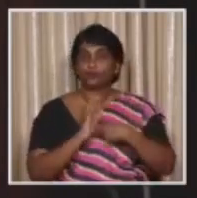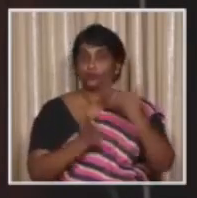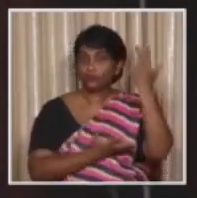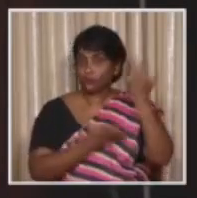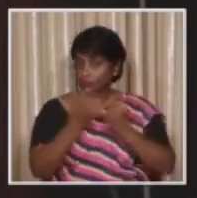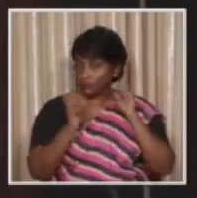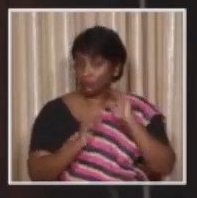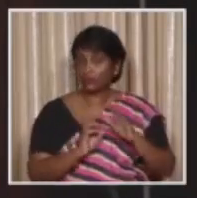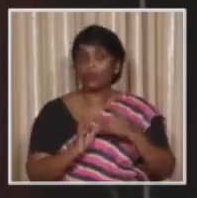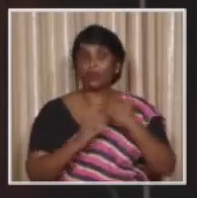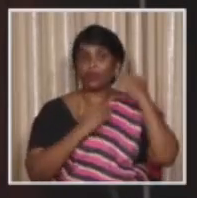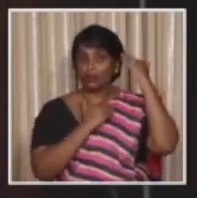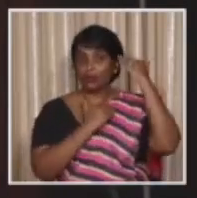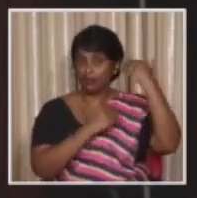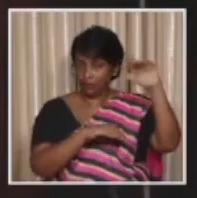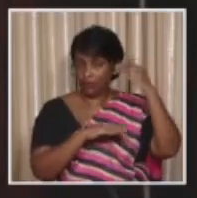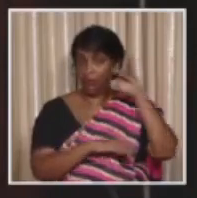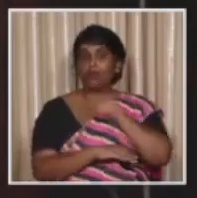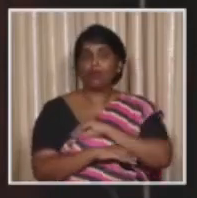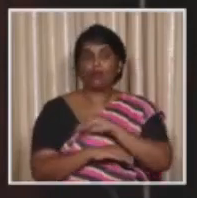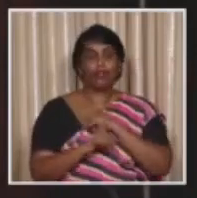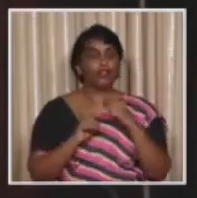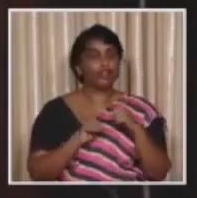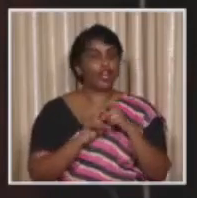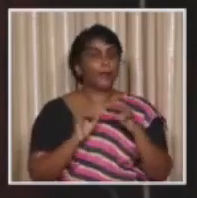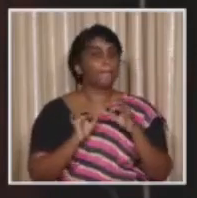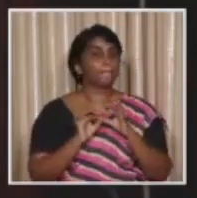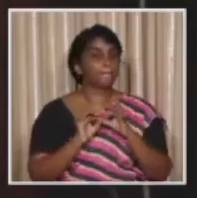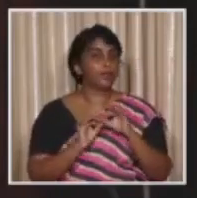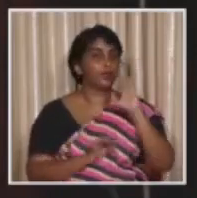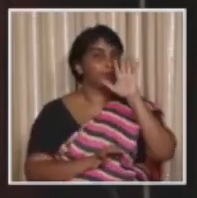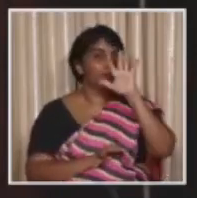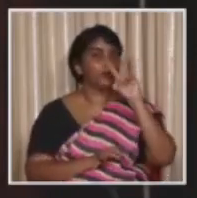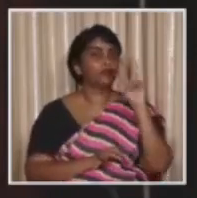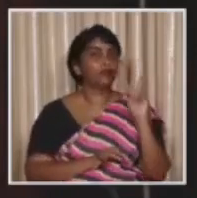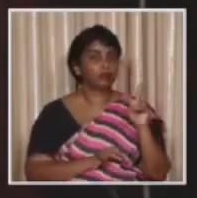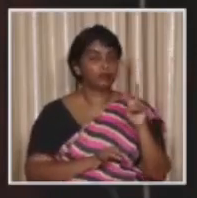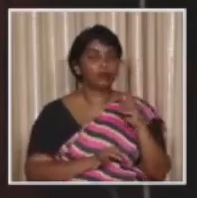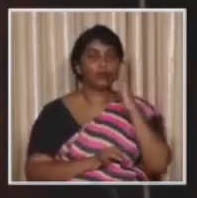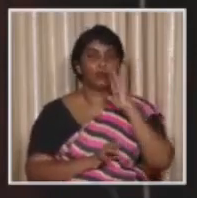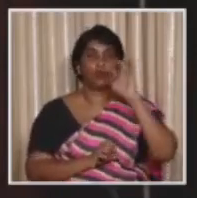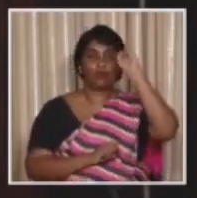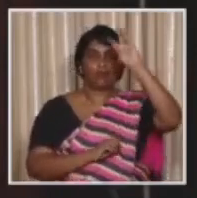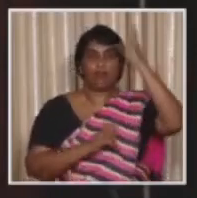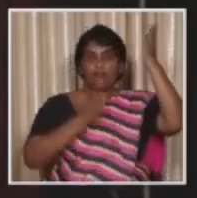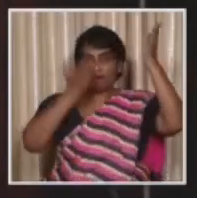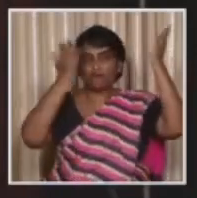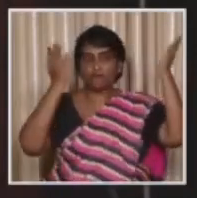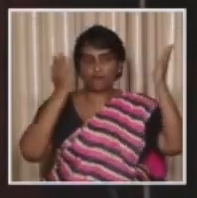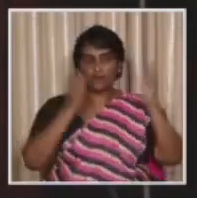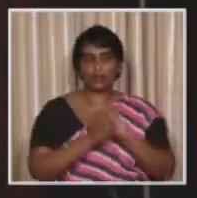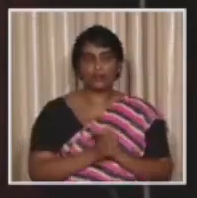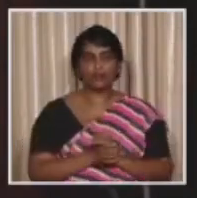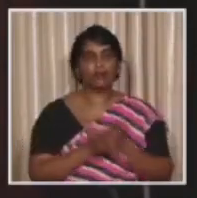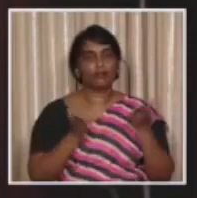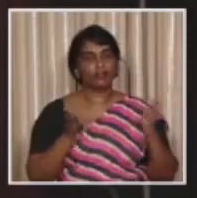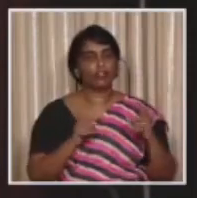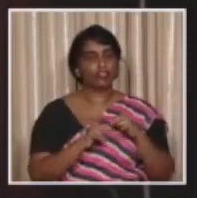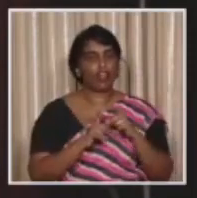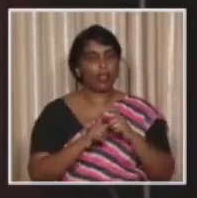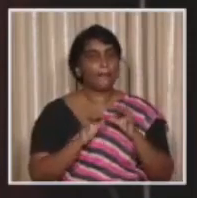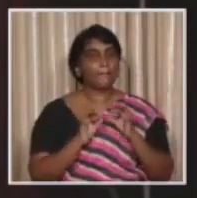ලැබෙන්න ඕන අපනයන ආදායම ඩොලර් බිලියන් 52ක් පිටරටවල වල තියෙනවා කියන කාරණාව දැන් මේ ඩොලර්